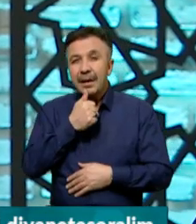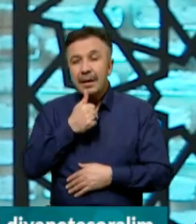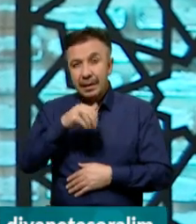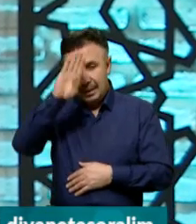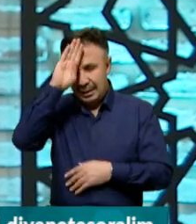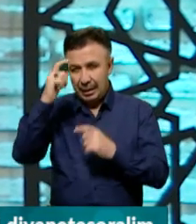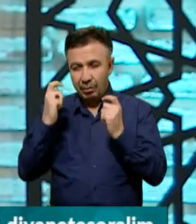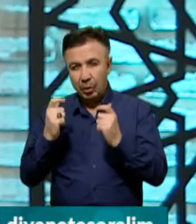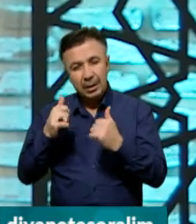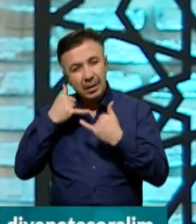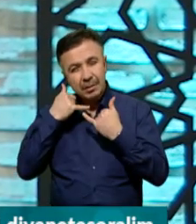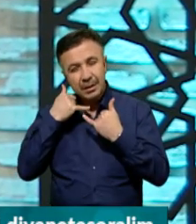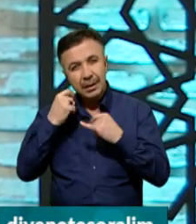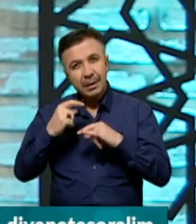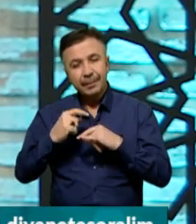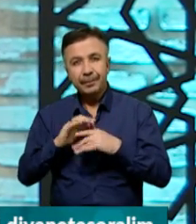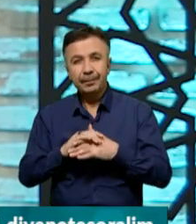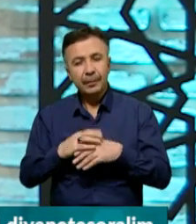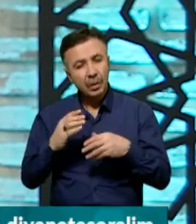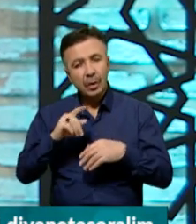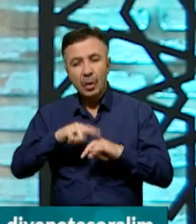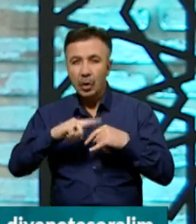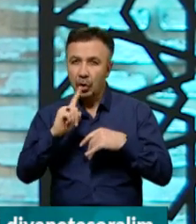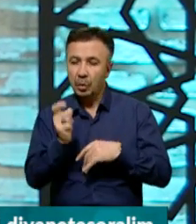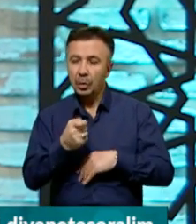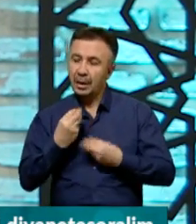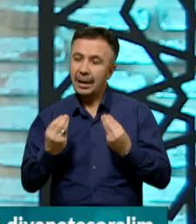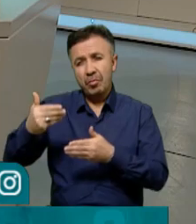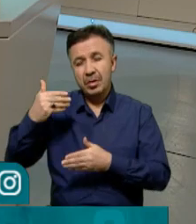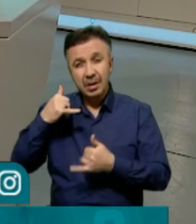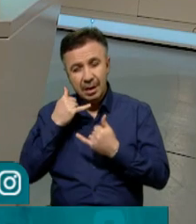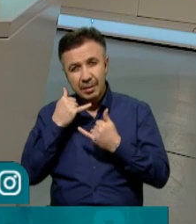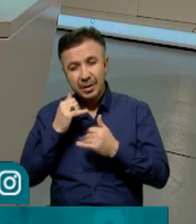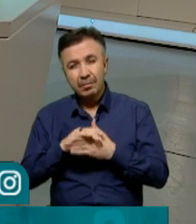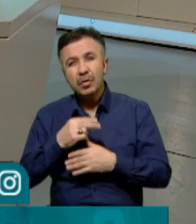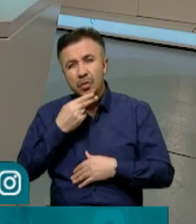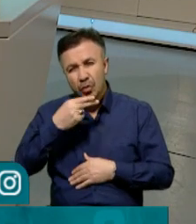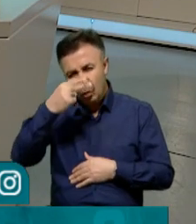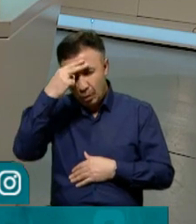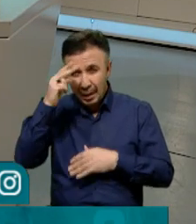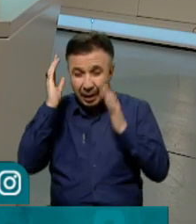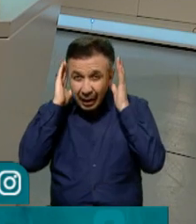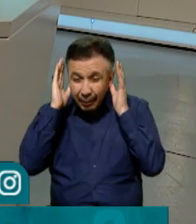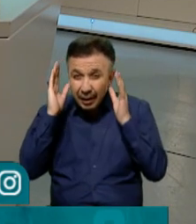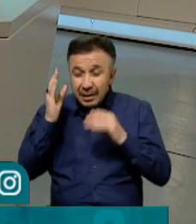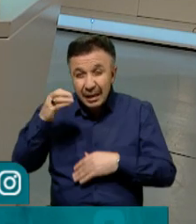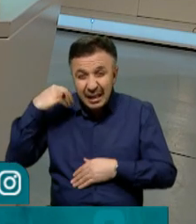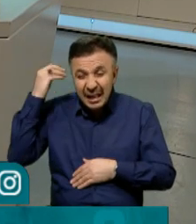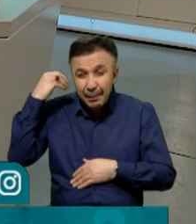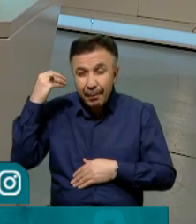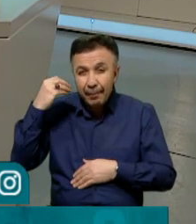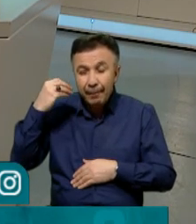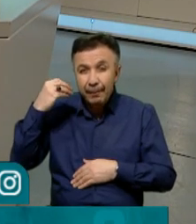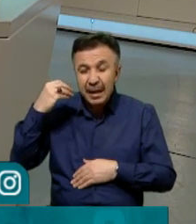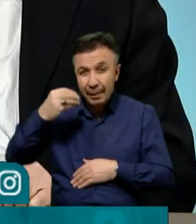Bey. Hoş bulduk. Hayırlı akşamlar. Sağ olun. Hayırlı akşamlar. Cuma namazına İmam Efendi hutbeye çıktığında